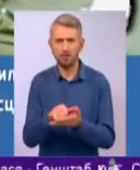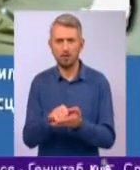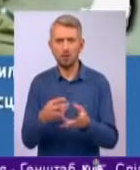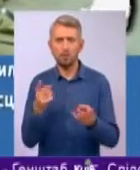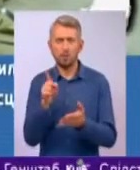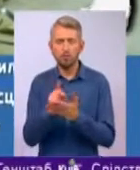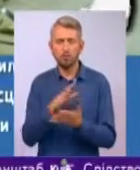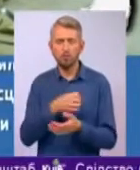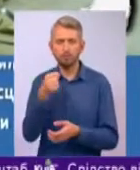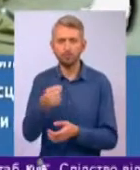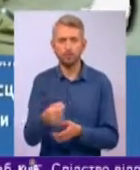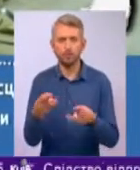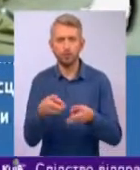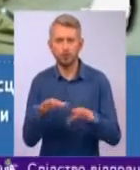і